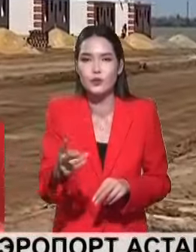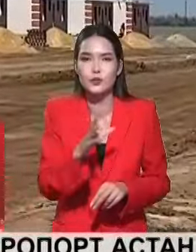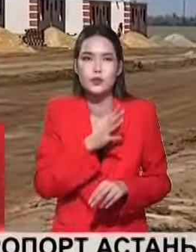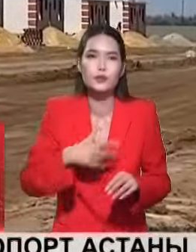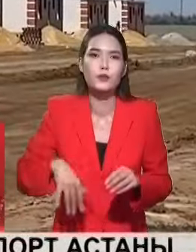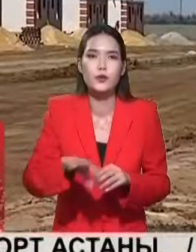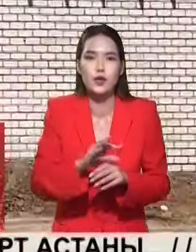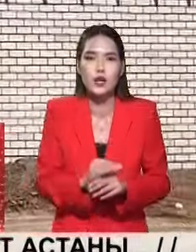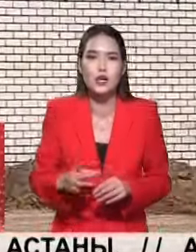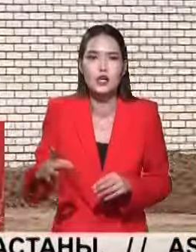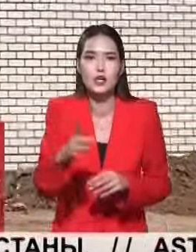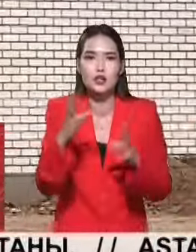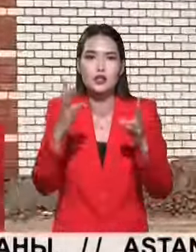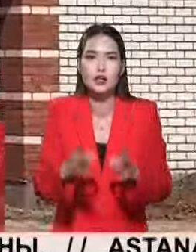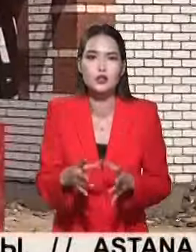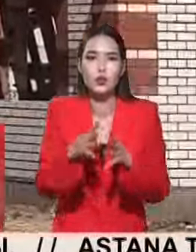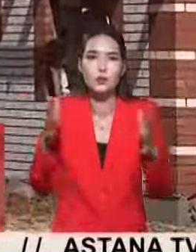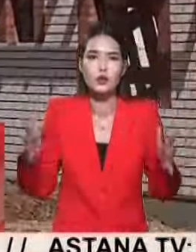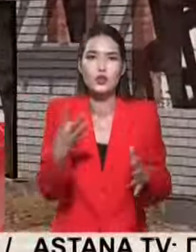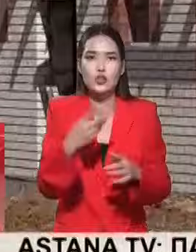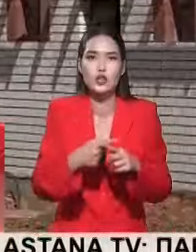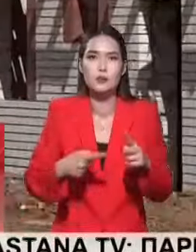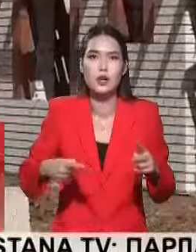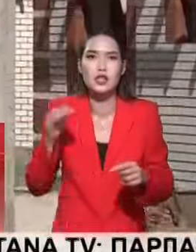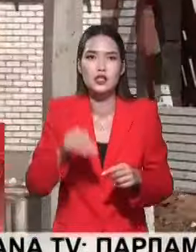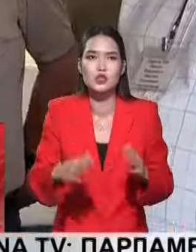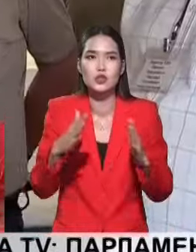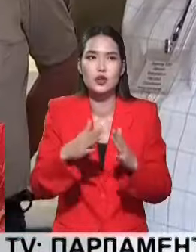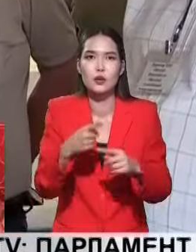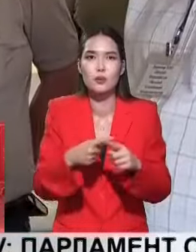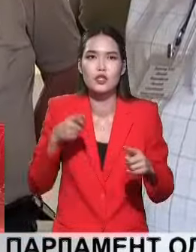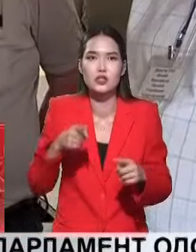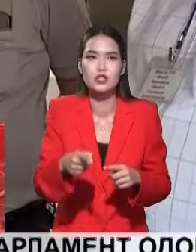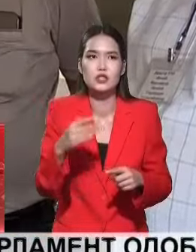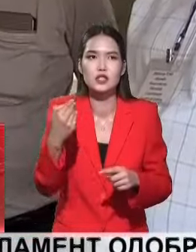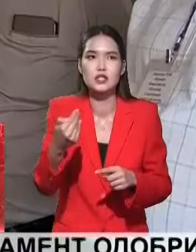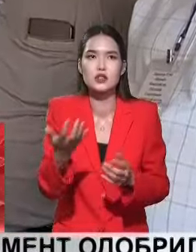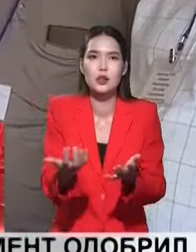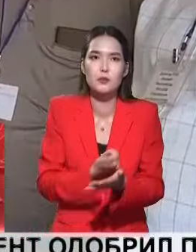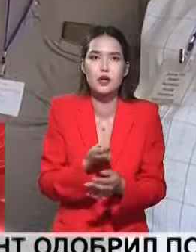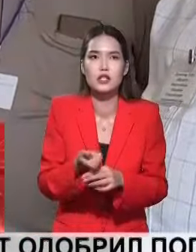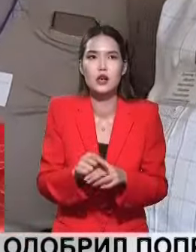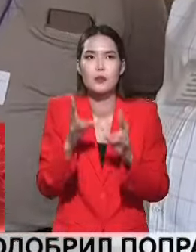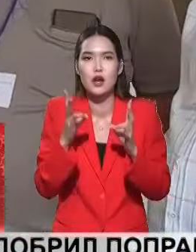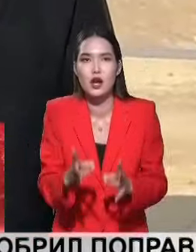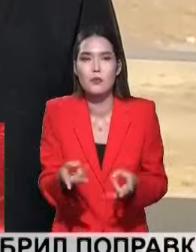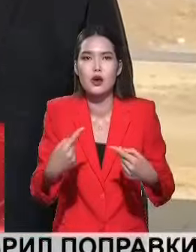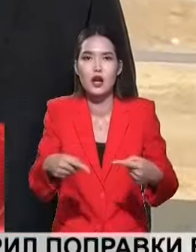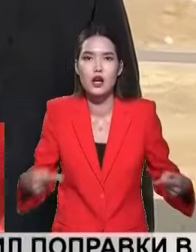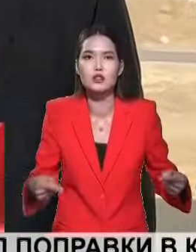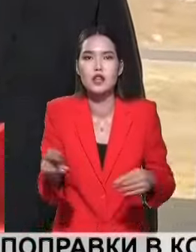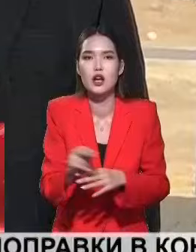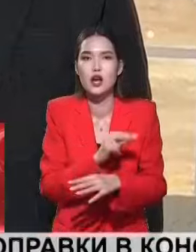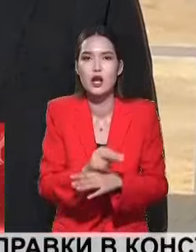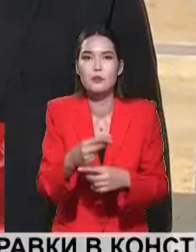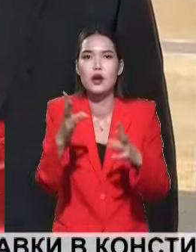Так, всего в регионе пострадали более 4500 домов, почти 1000 из них призваны аварийными, остальные подлежат ремонту.